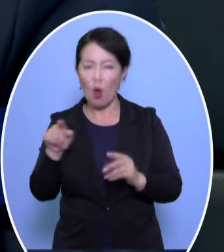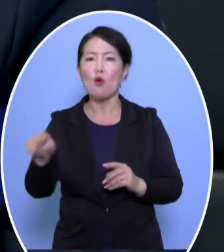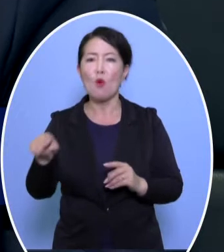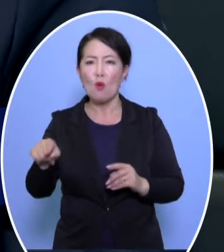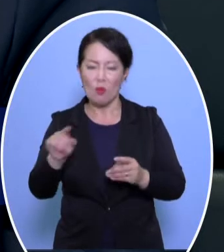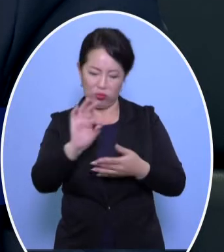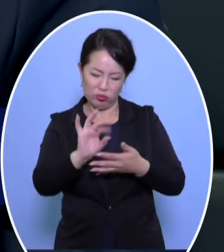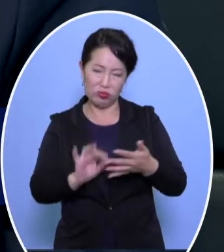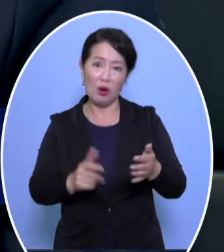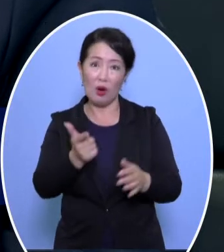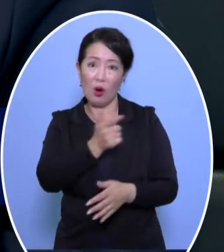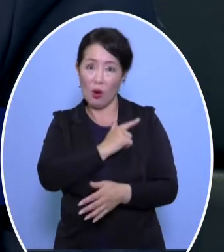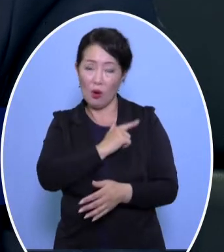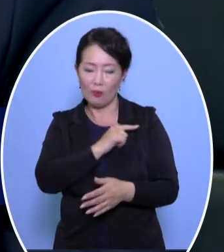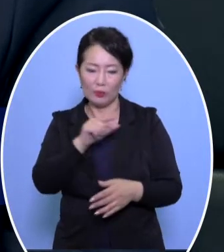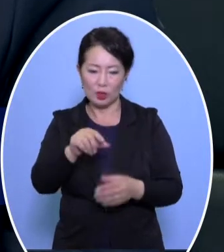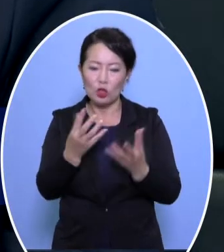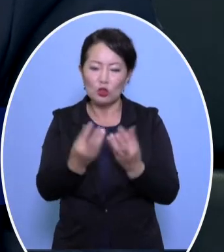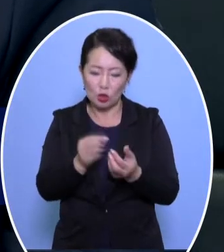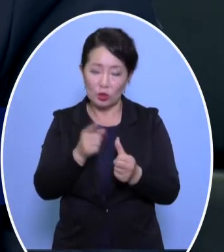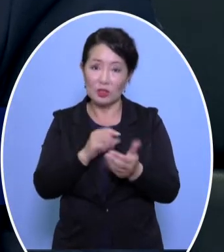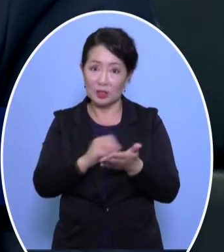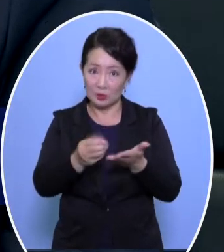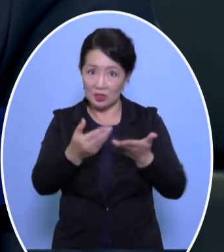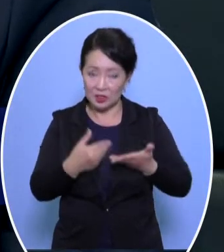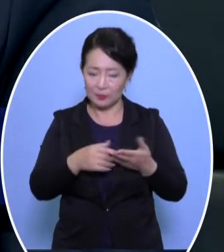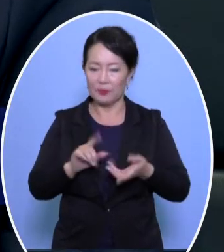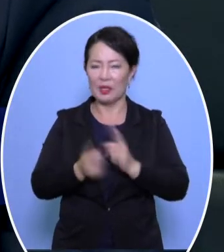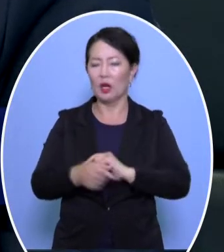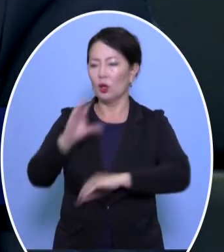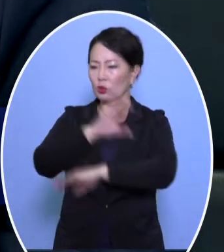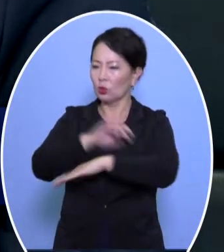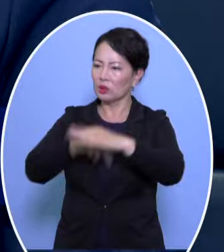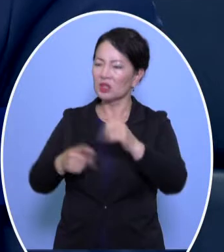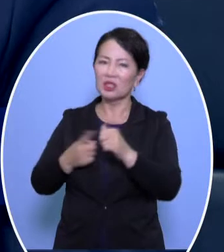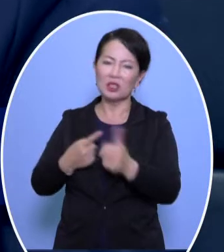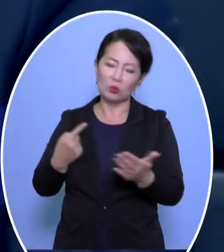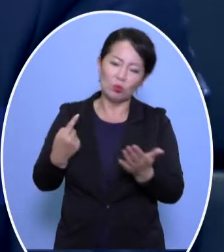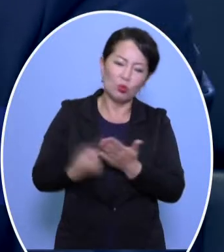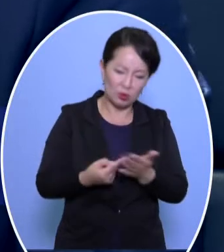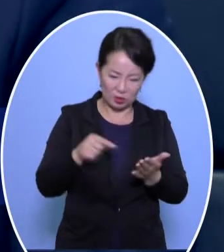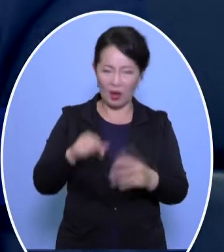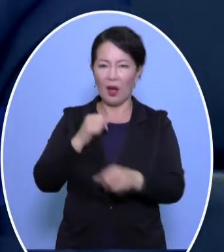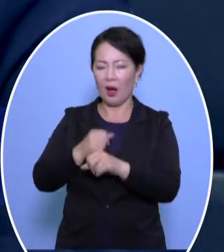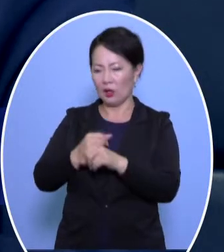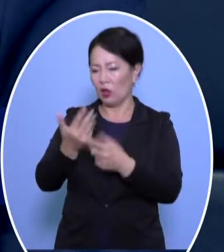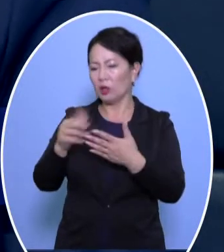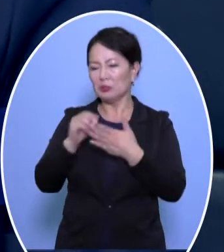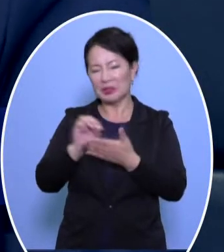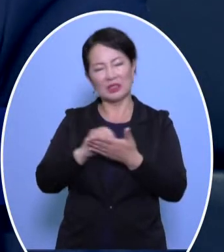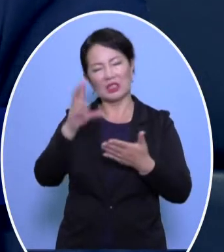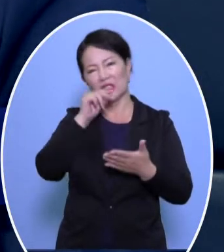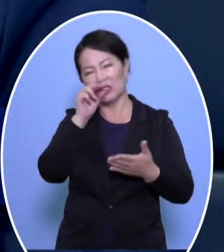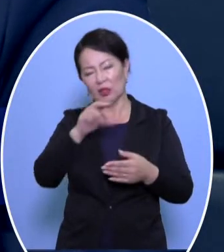ашиглалтын шилжилтэд шийдвэр гаргалаа гэсэн юм. Гомдол мэдээлэл бол цөөх мөртөгдсөн бол харин эсвэргээр сургууль цэцэрлэгийн төвд бүртгүүлж байгаа нүүл ажиллагааны